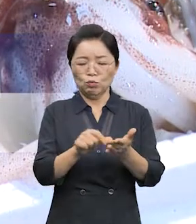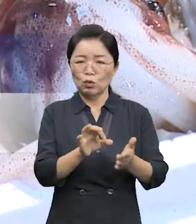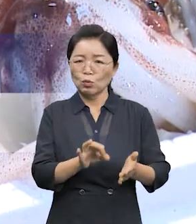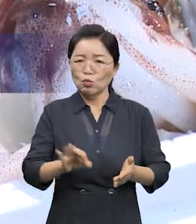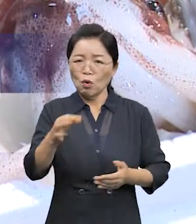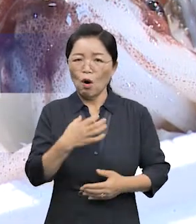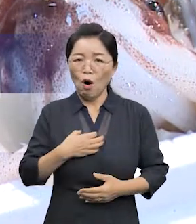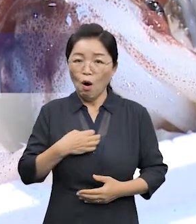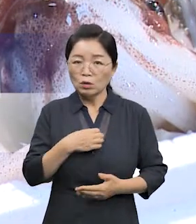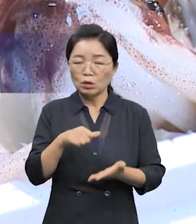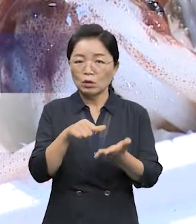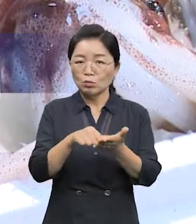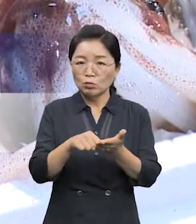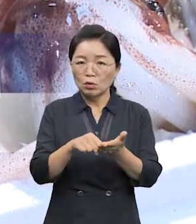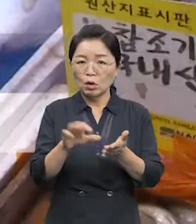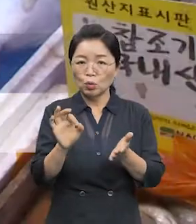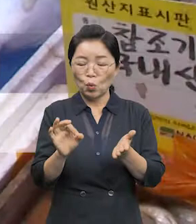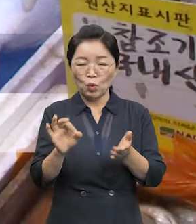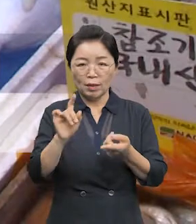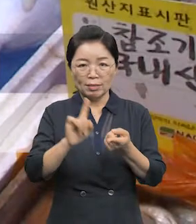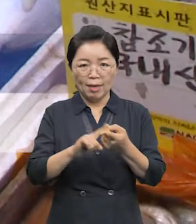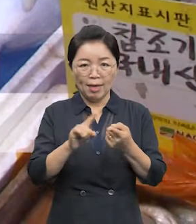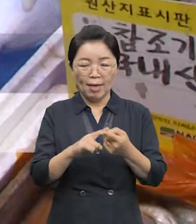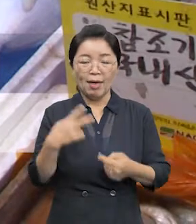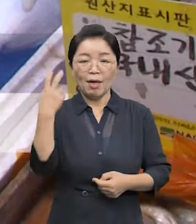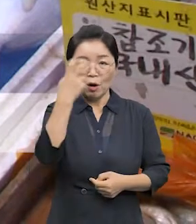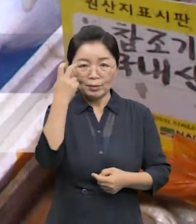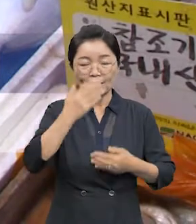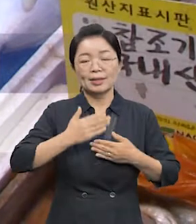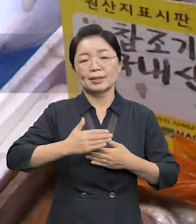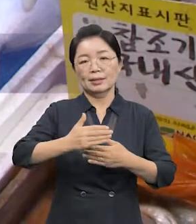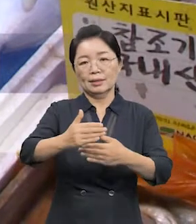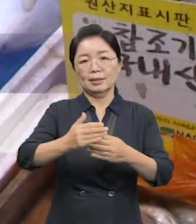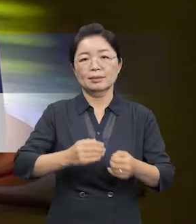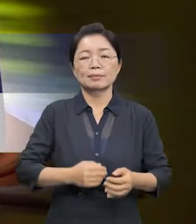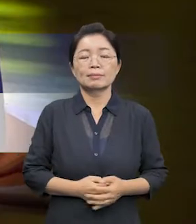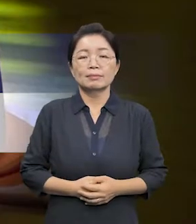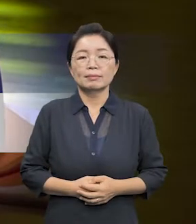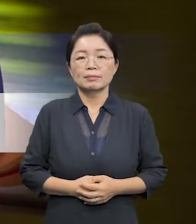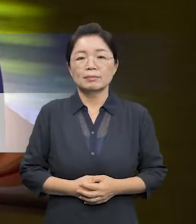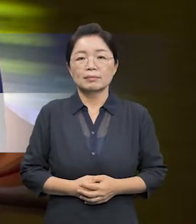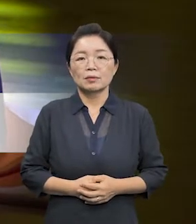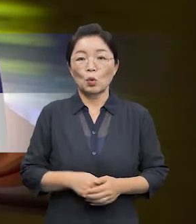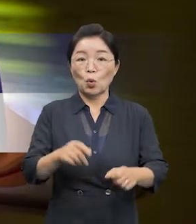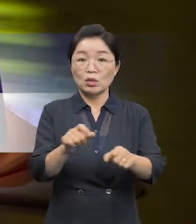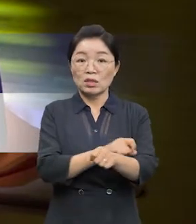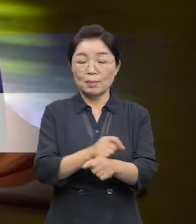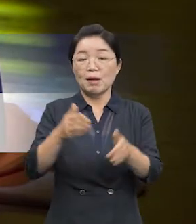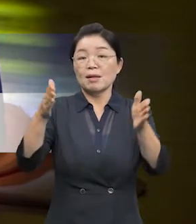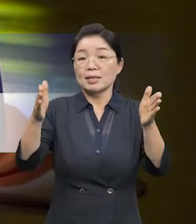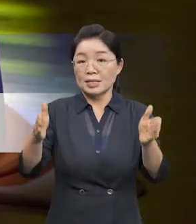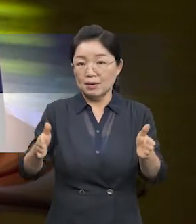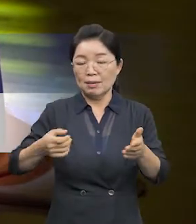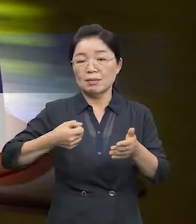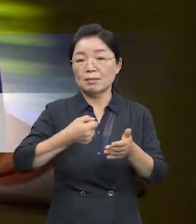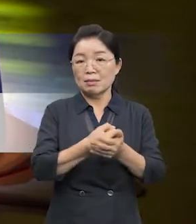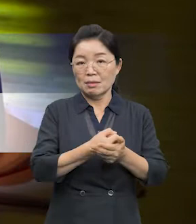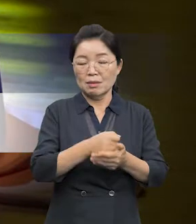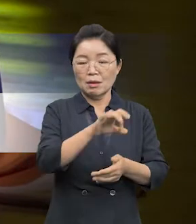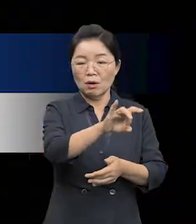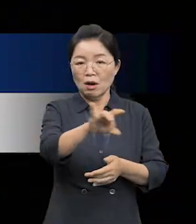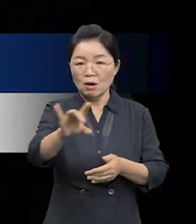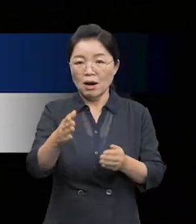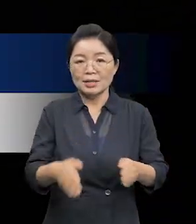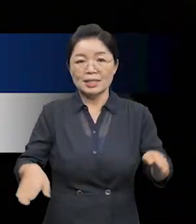높은 품목에 대한 가격 표시제 실태 점검 등을 실시할 예정입니다. 또한 추석 특별 방역 주간을 운영해